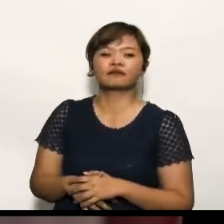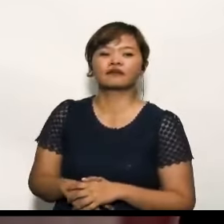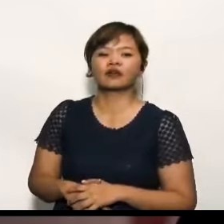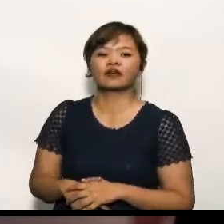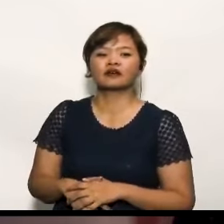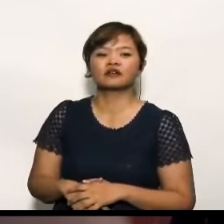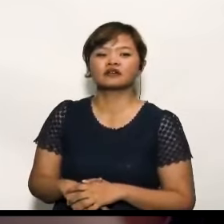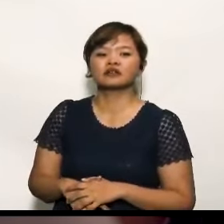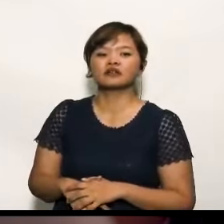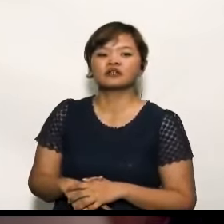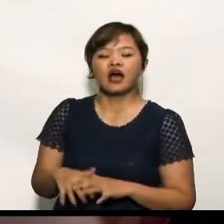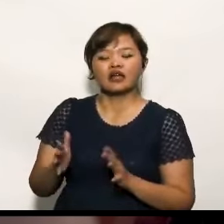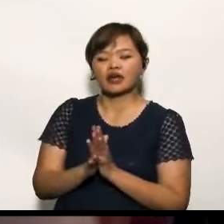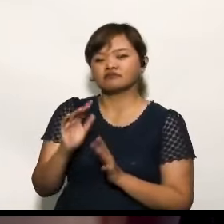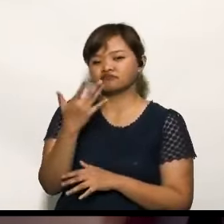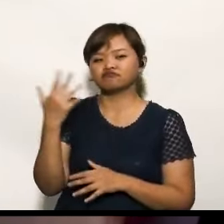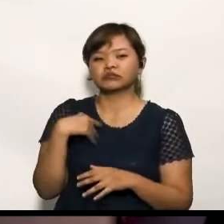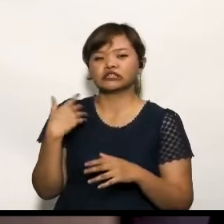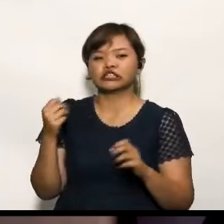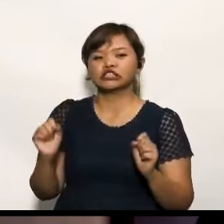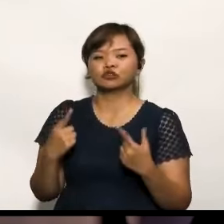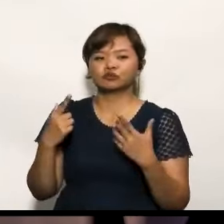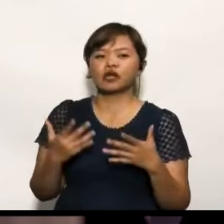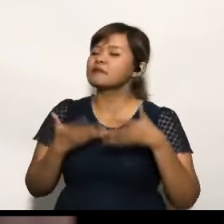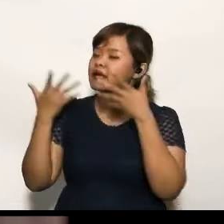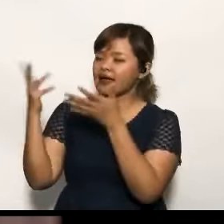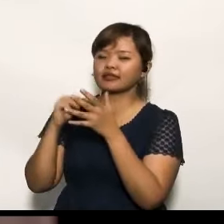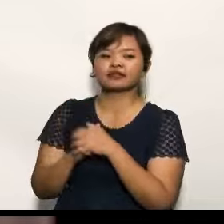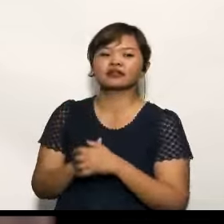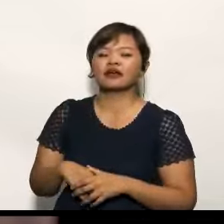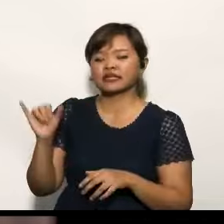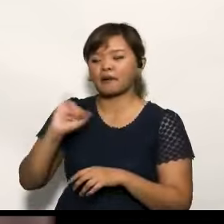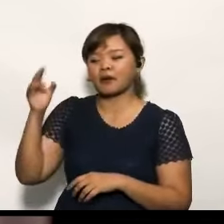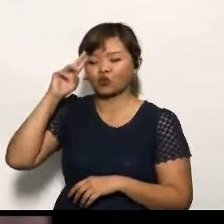And as a matter of fact, You have given Your life. Ia sudah memberikan.